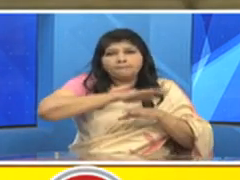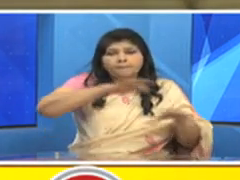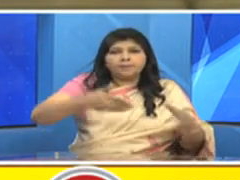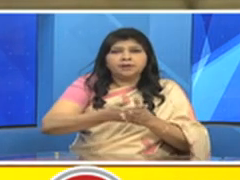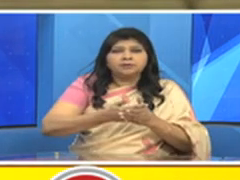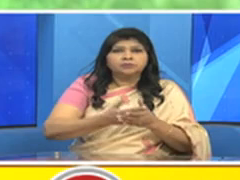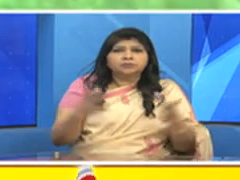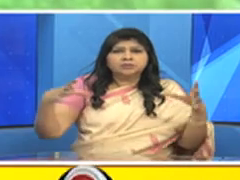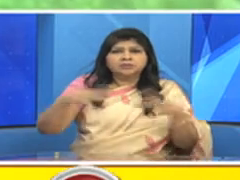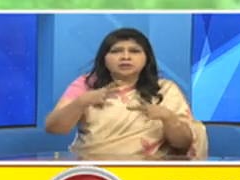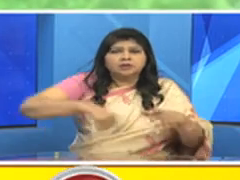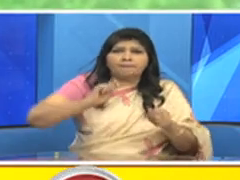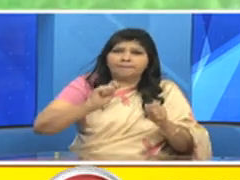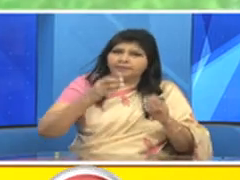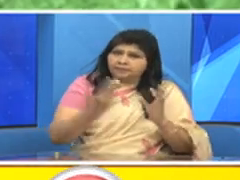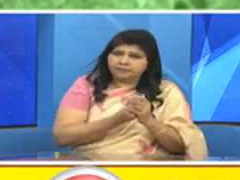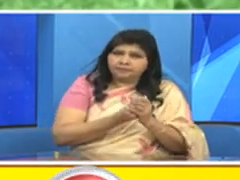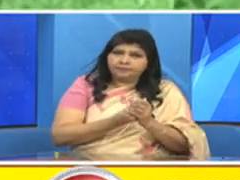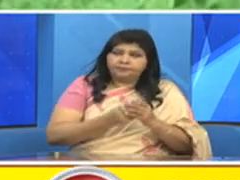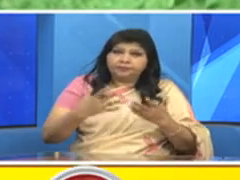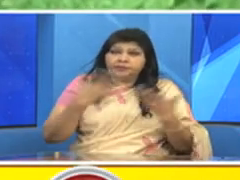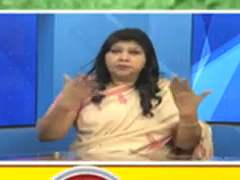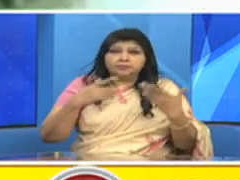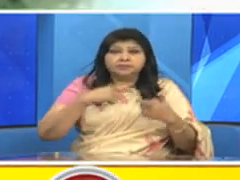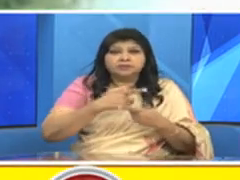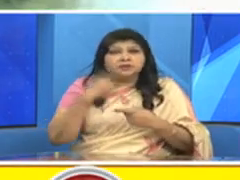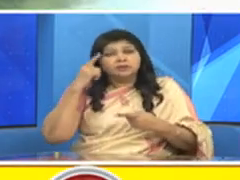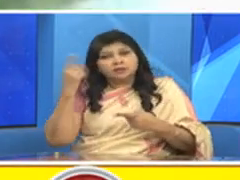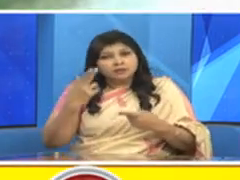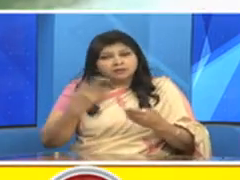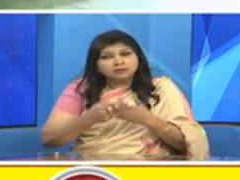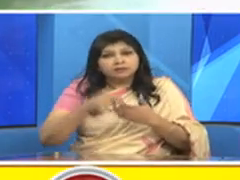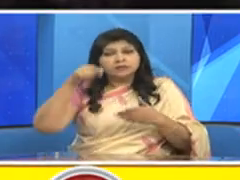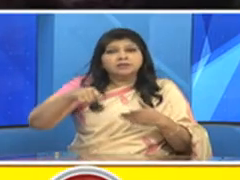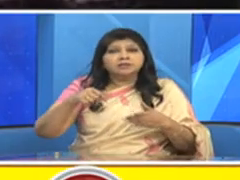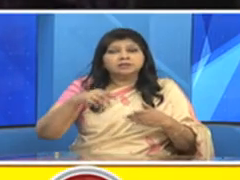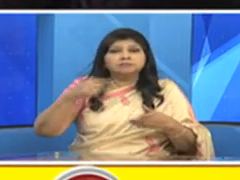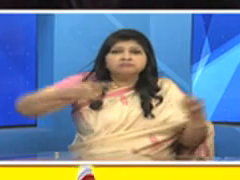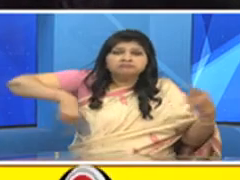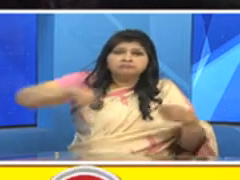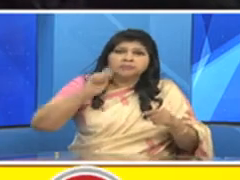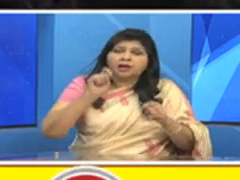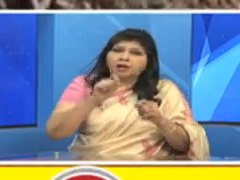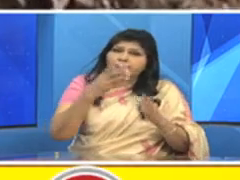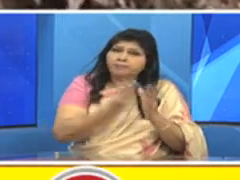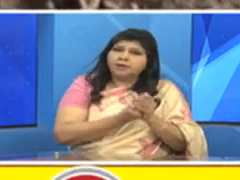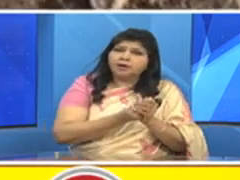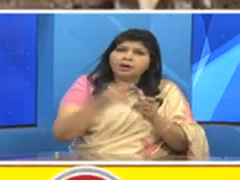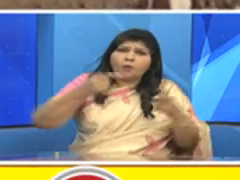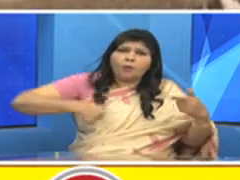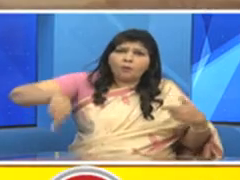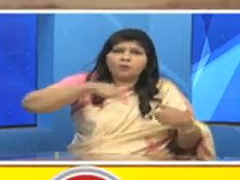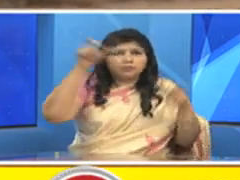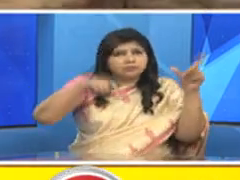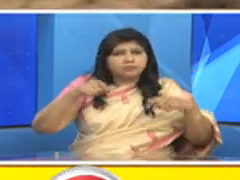पोखरों आदि का निर्माण किया गया। सबसे बड़ी बात यह है कि इस अभियान में समाज के हर तबके के लोगों ने